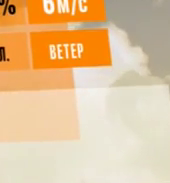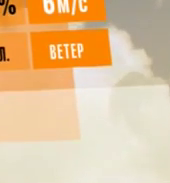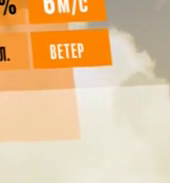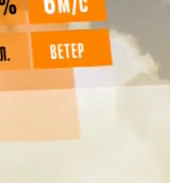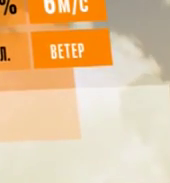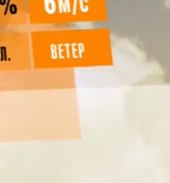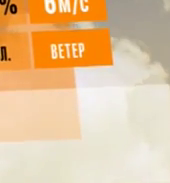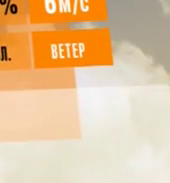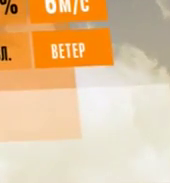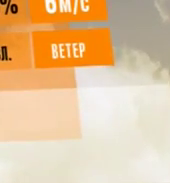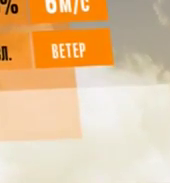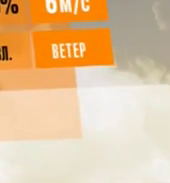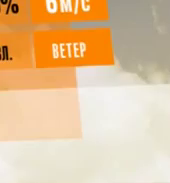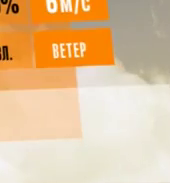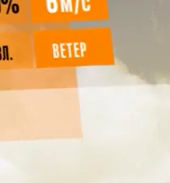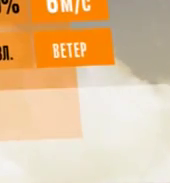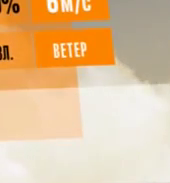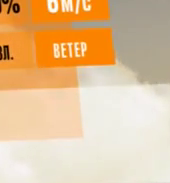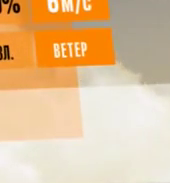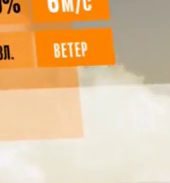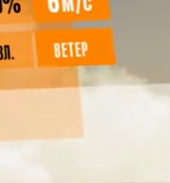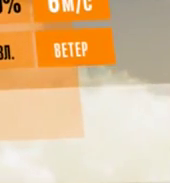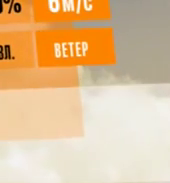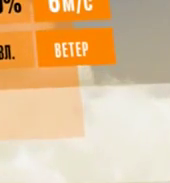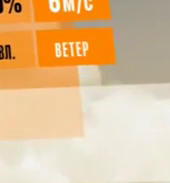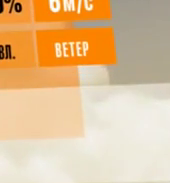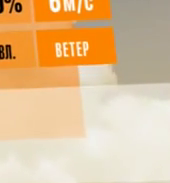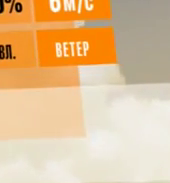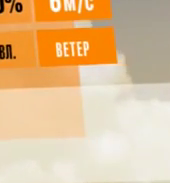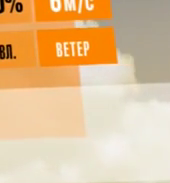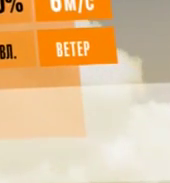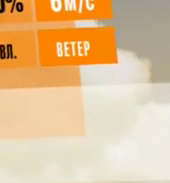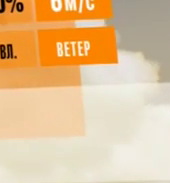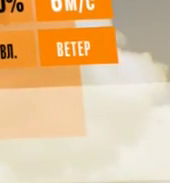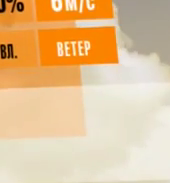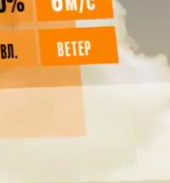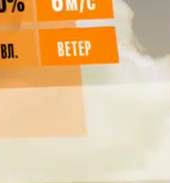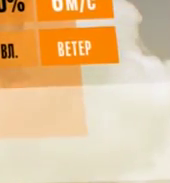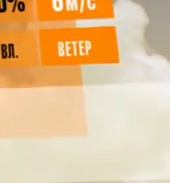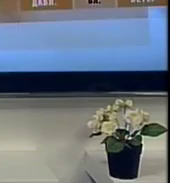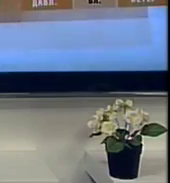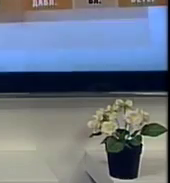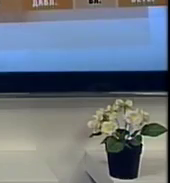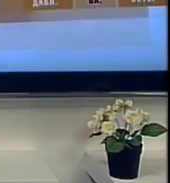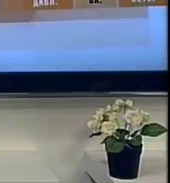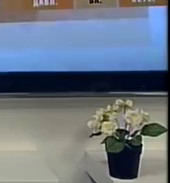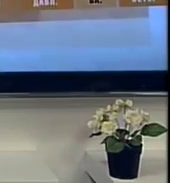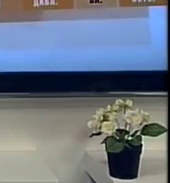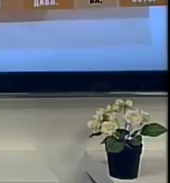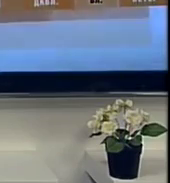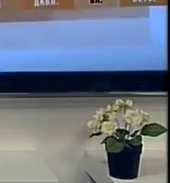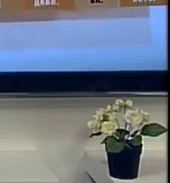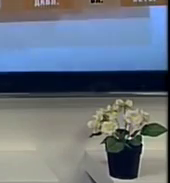в воскресенье. Относительная влажность воздуха в субботу 34%, в воскресенье 20%. Атмосферное